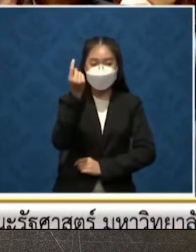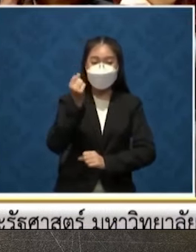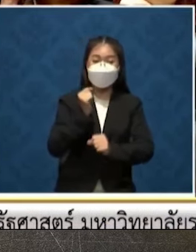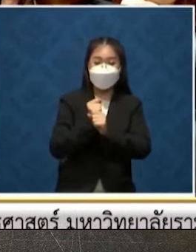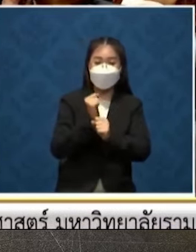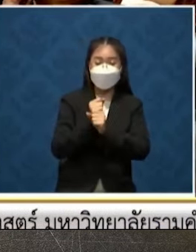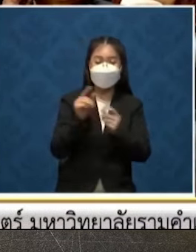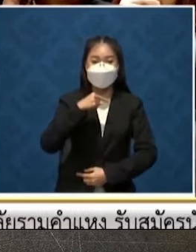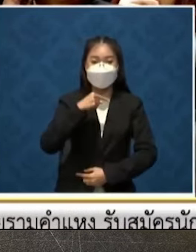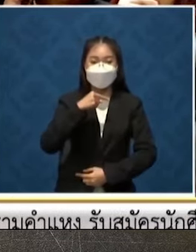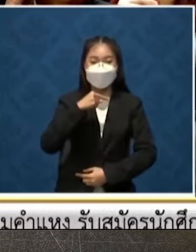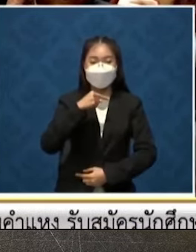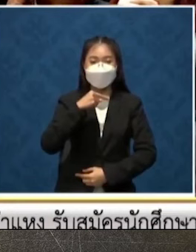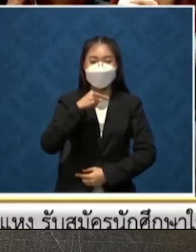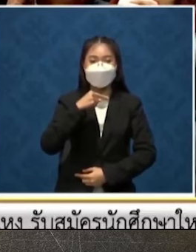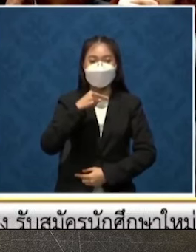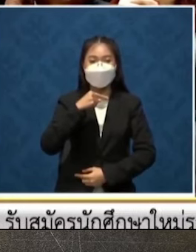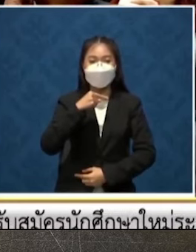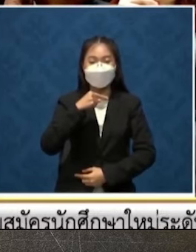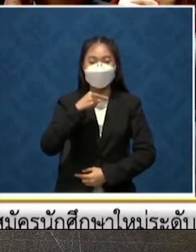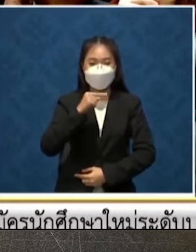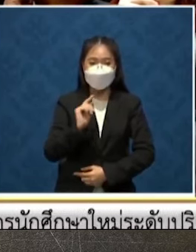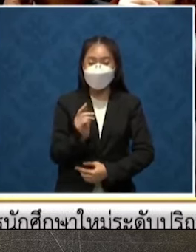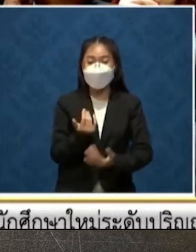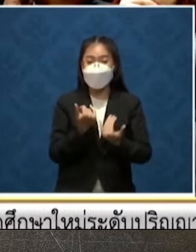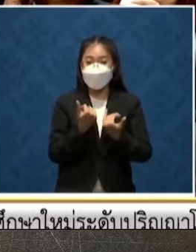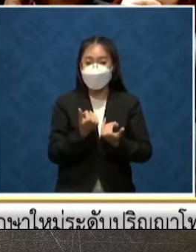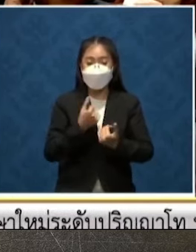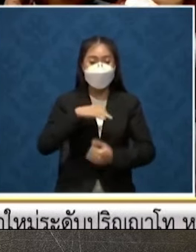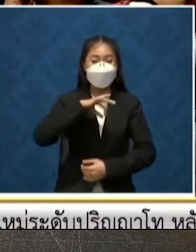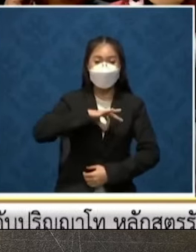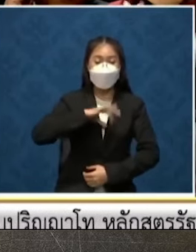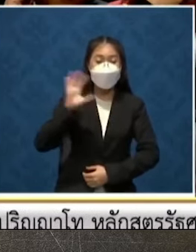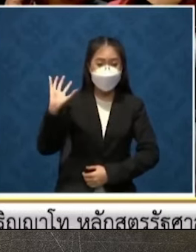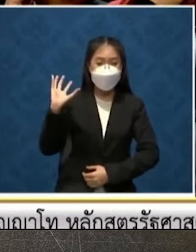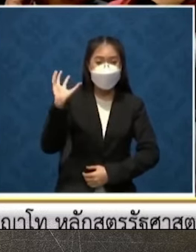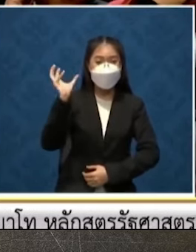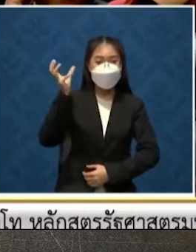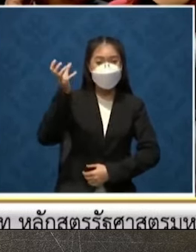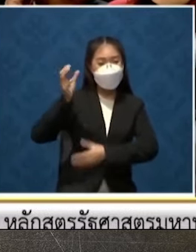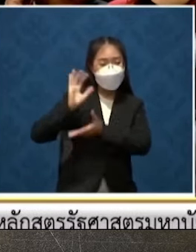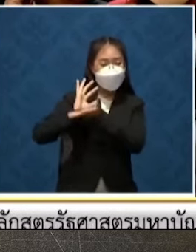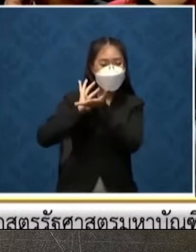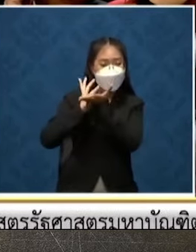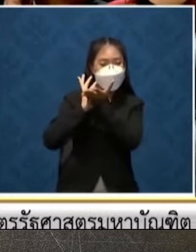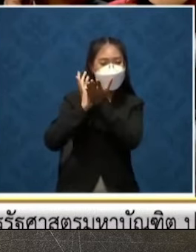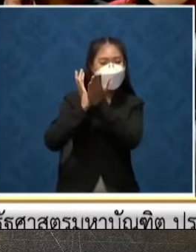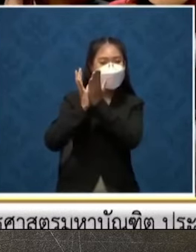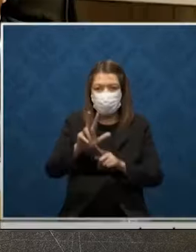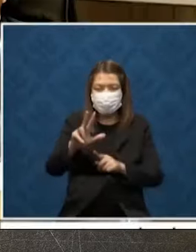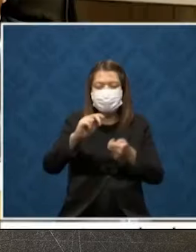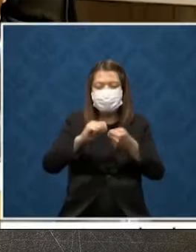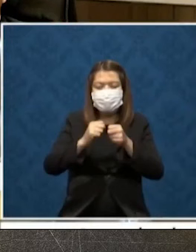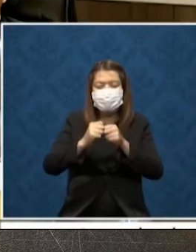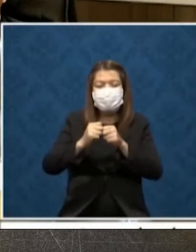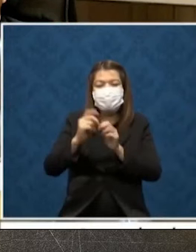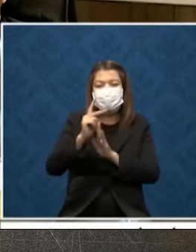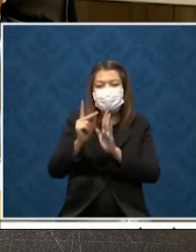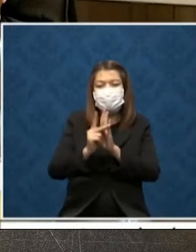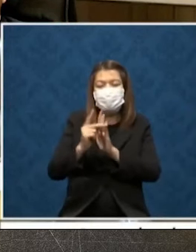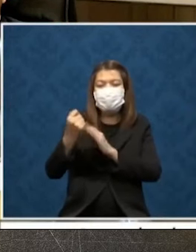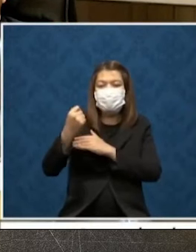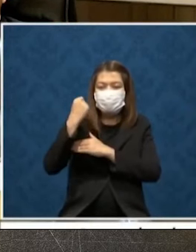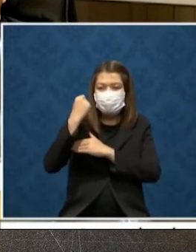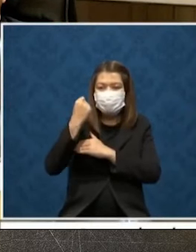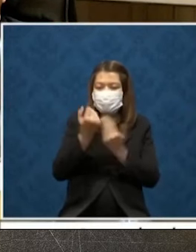สyวalkแล้วก็ปลุกระดมเรื่องนี้ขึ้นมาบอกว่าถ้าจะยุบพรรคกฎหมายไม่เป็นธรรมพวกเราคงต้องลงท้องถนนการลงท้องถนน